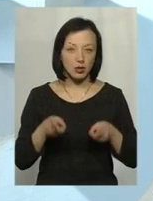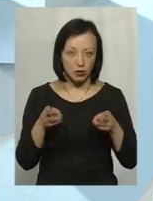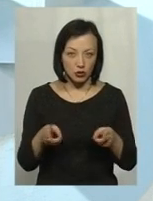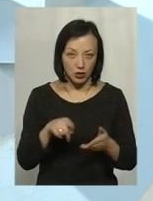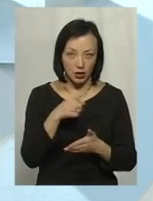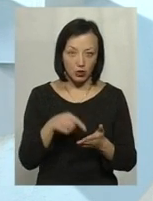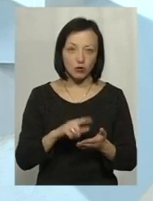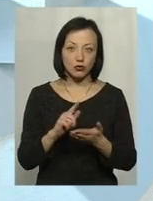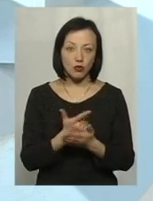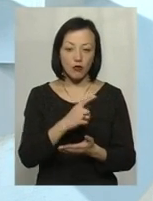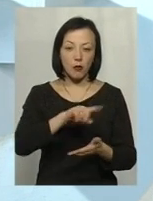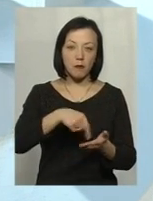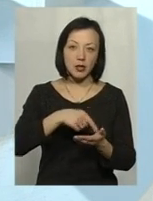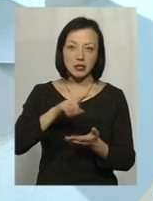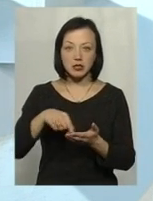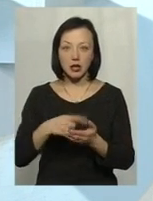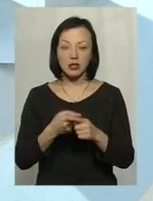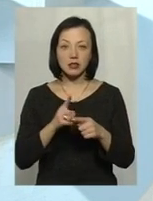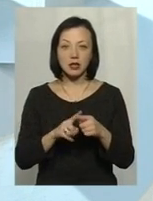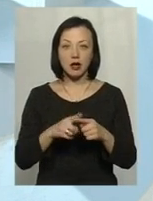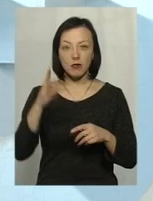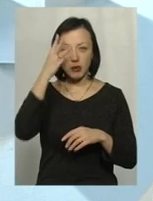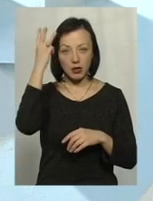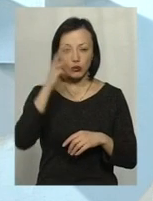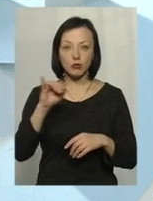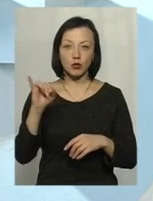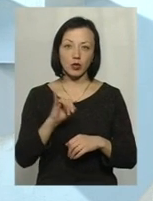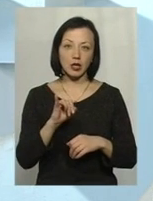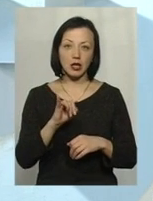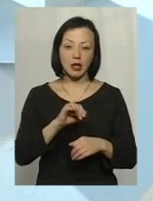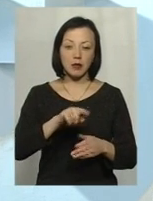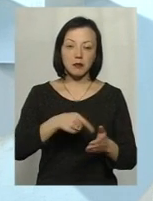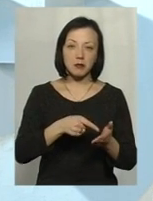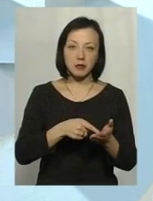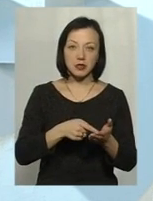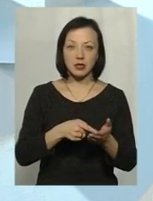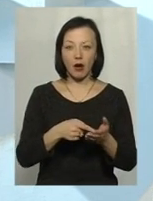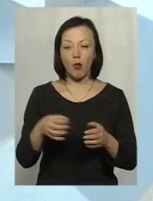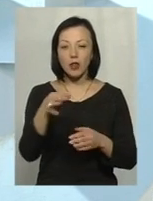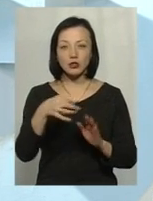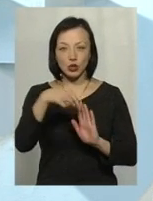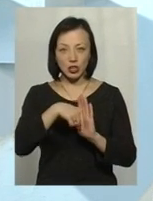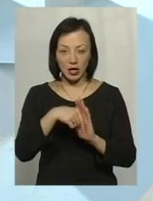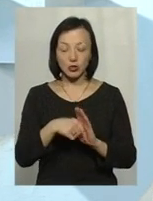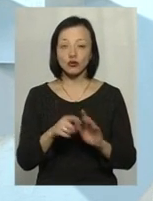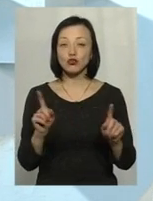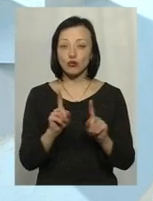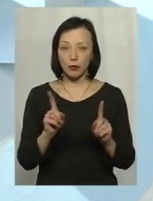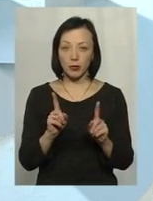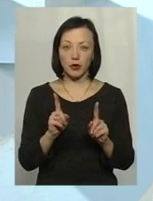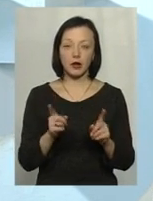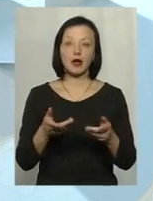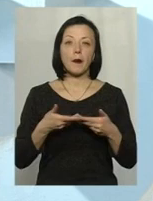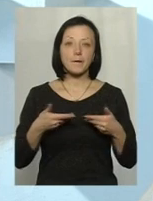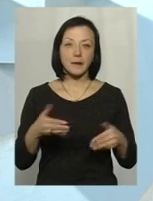крадіжки скоюються в містах, особливо це в обласному центрі і містах обласного підпорядкування. З цією метою